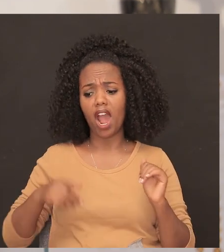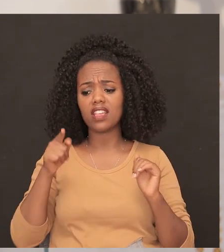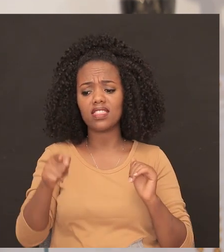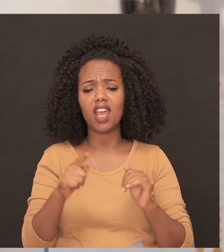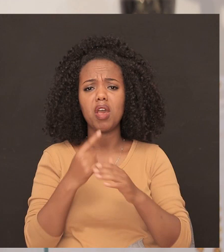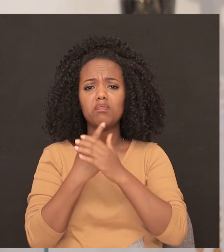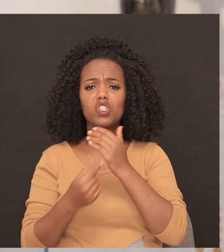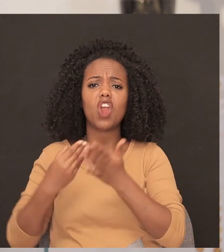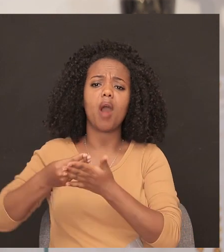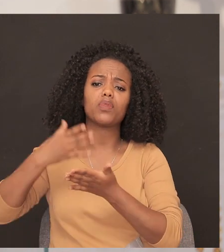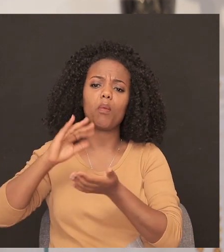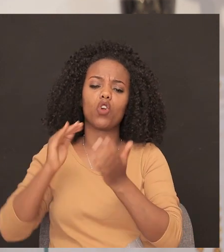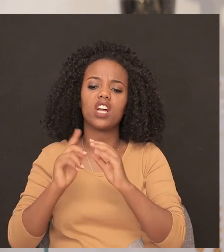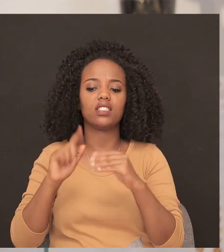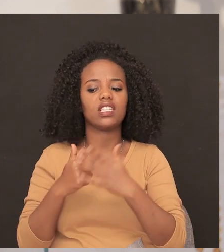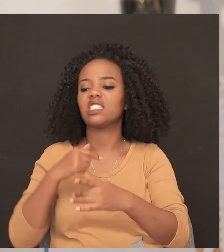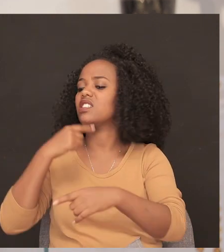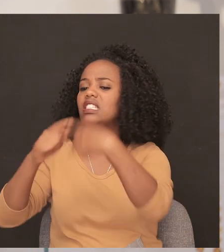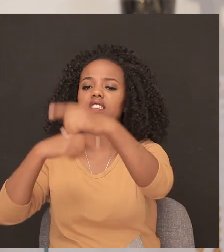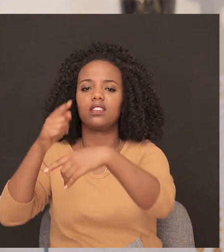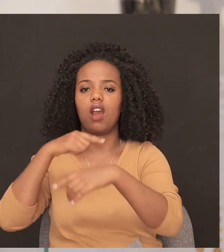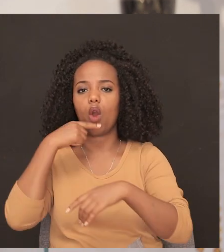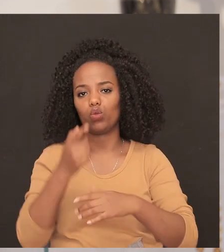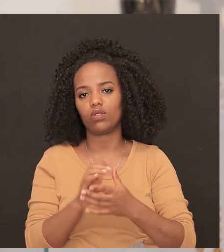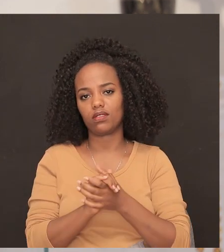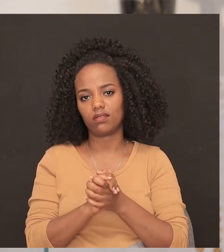ብቻ በልጽግሃል፣ ስለዚህ ሂድልን አሉት።